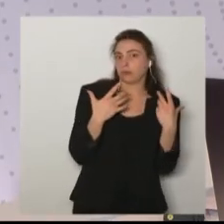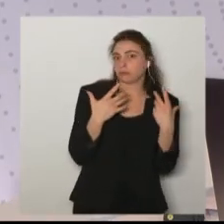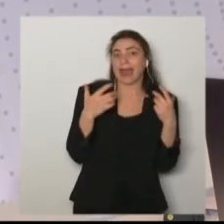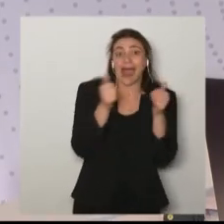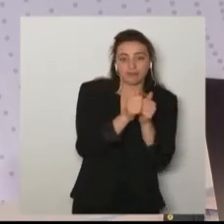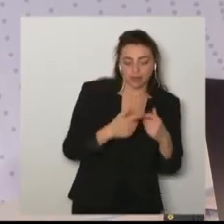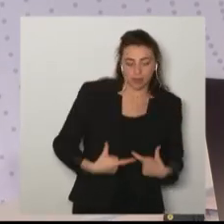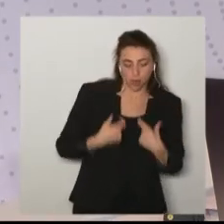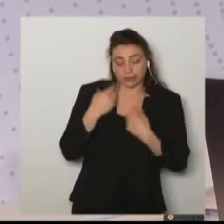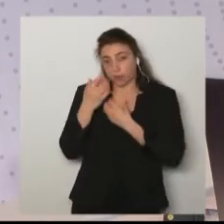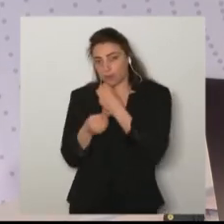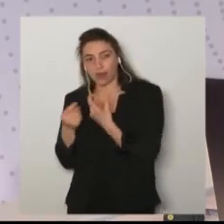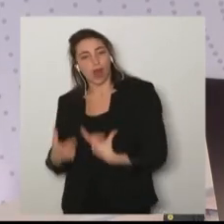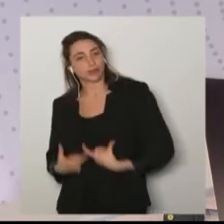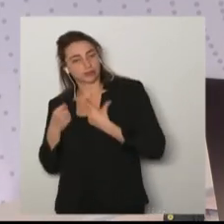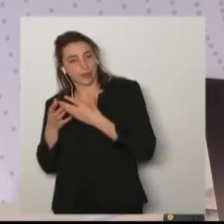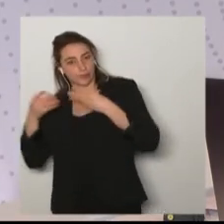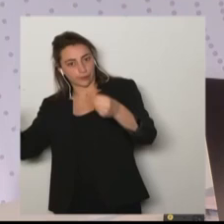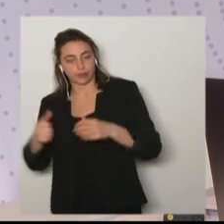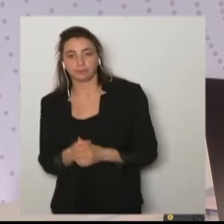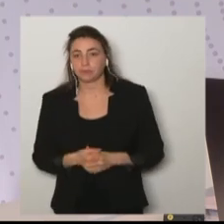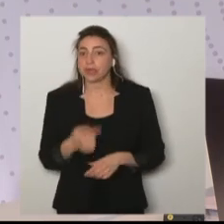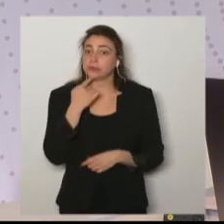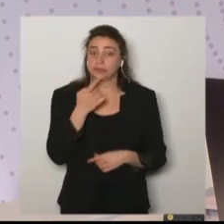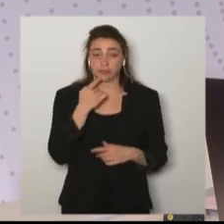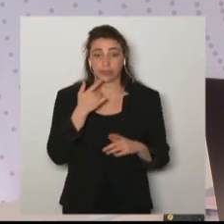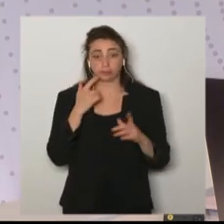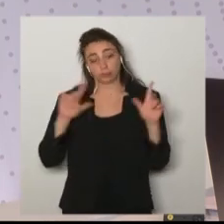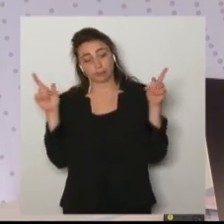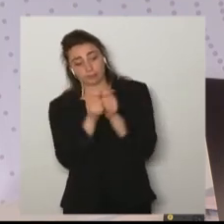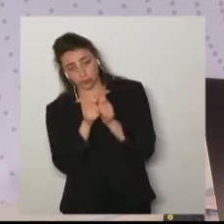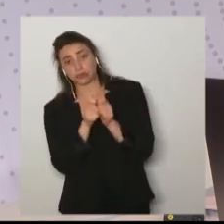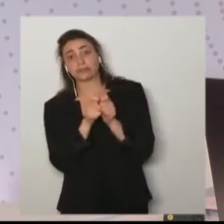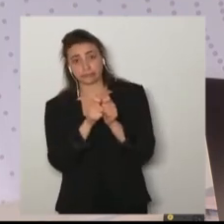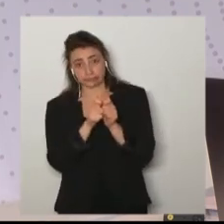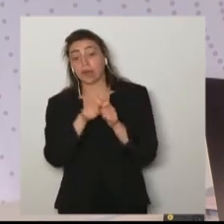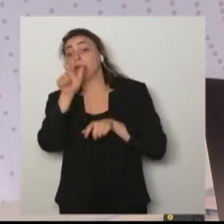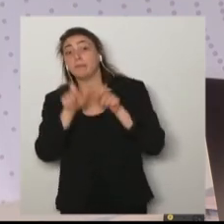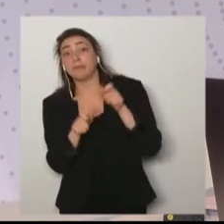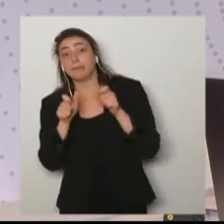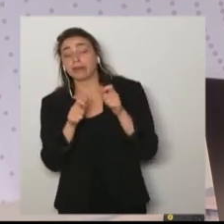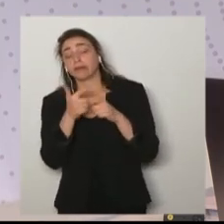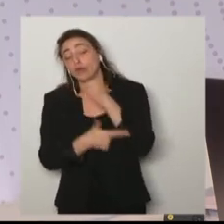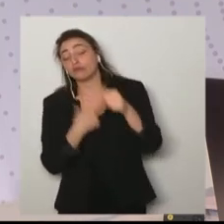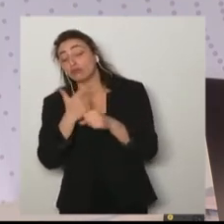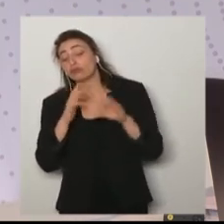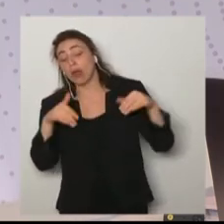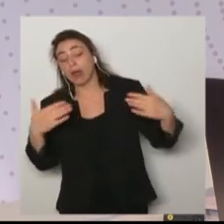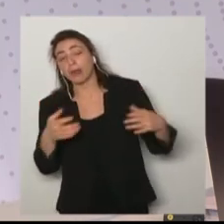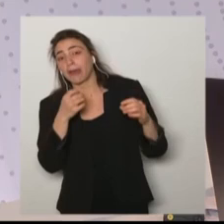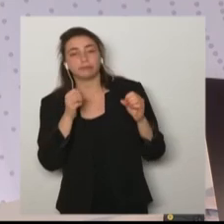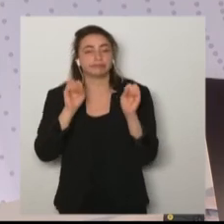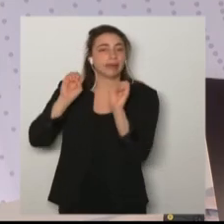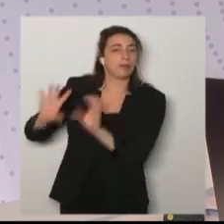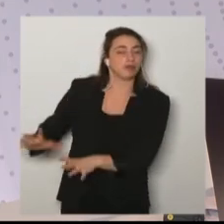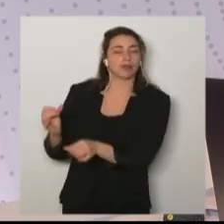qui perdent ou quittent leur emploi dans les 2 ans après le diagnostic de la maladie. Alors comment accompagner ce maintien à l'emploi? Clé de